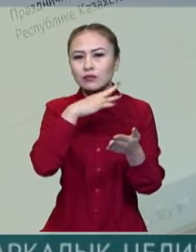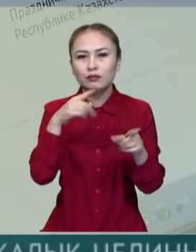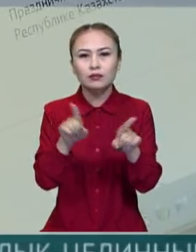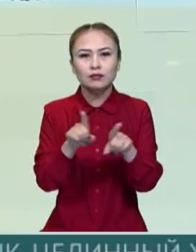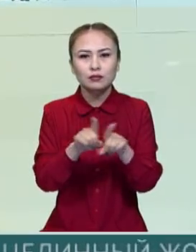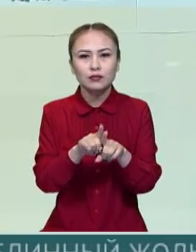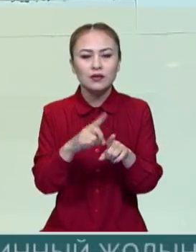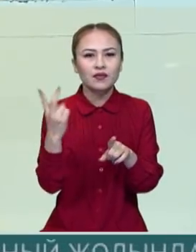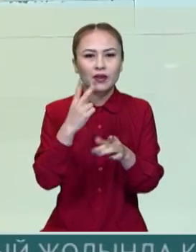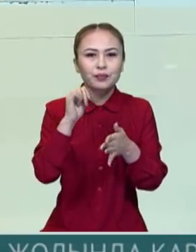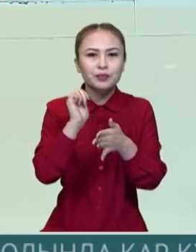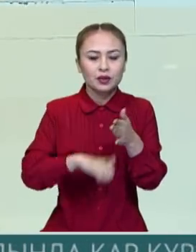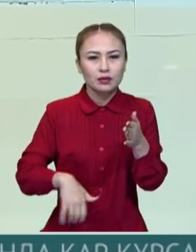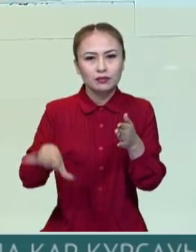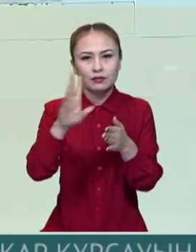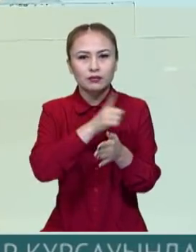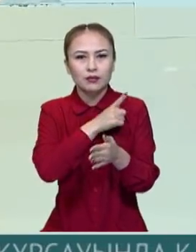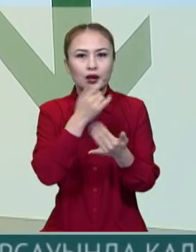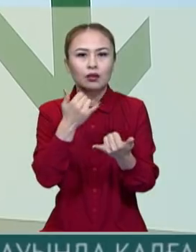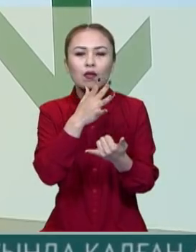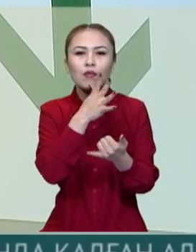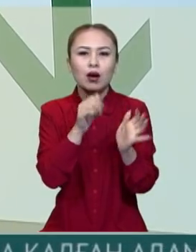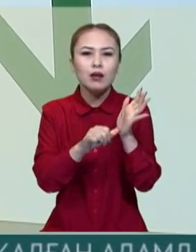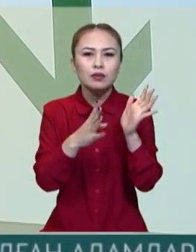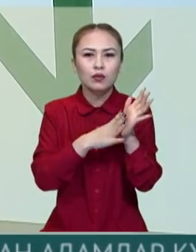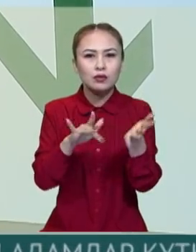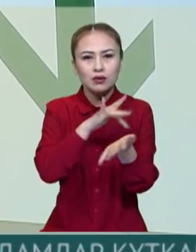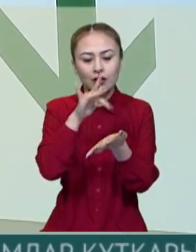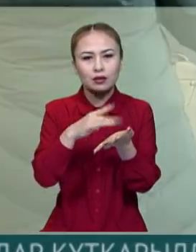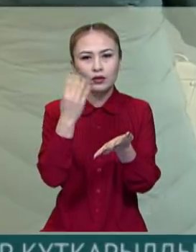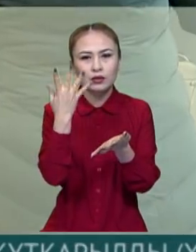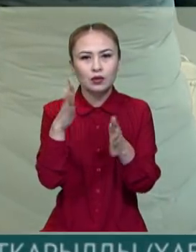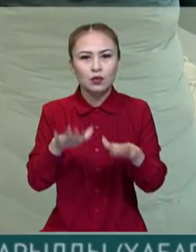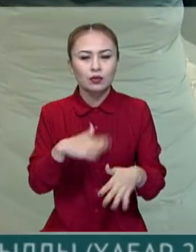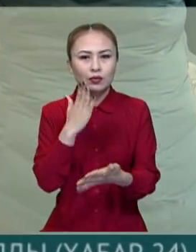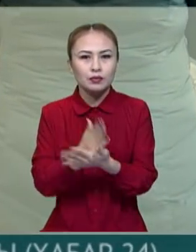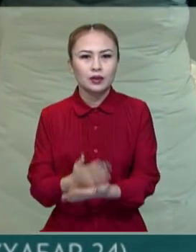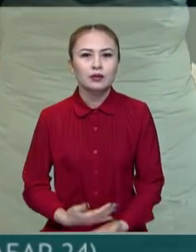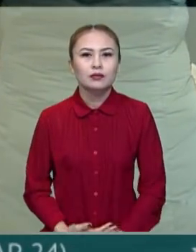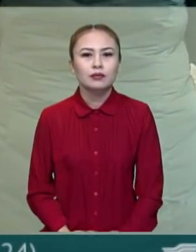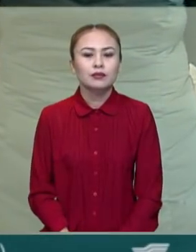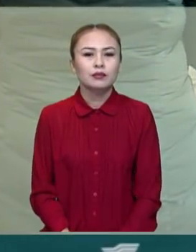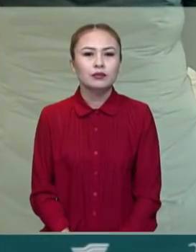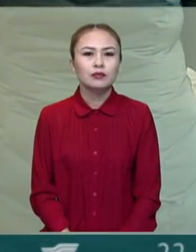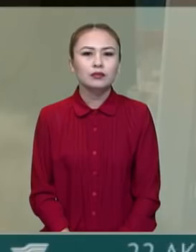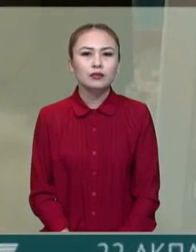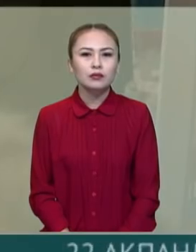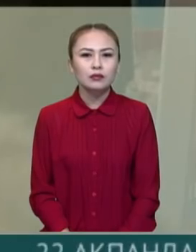артып келеді. Екінші себеп – маман тапшылығы. Қазір облыста 69, қалада 45 орын бос тұр.